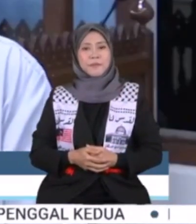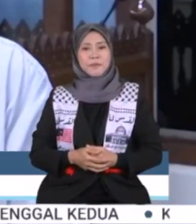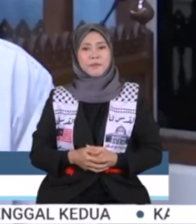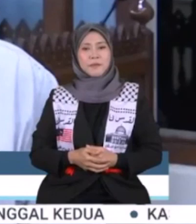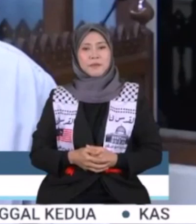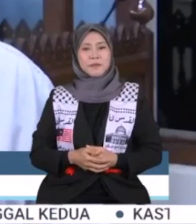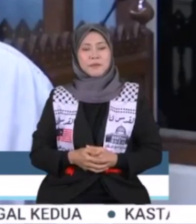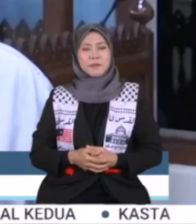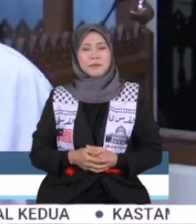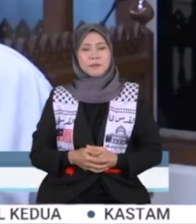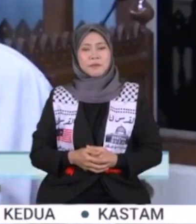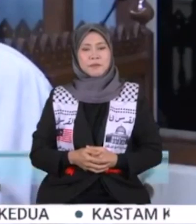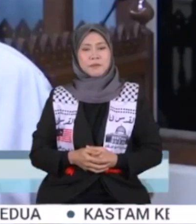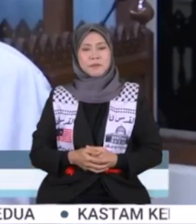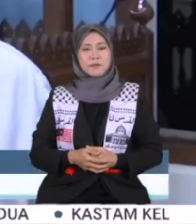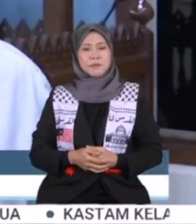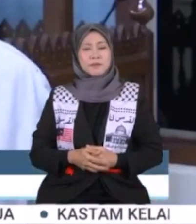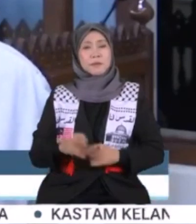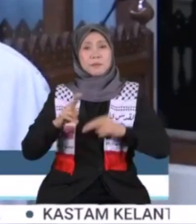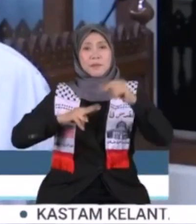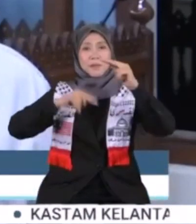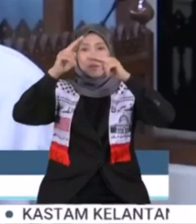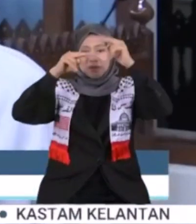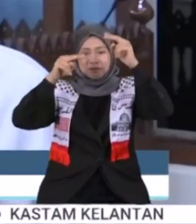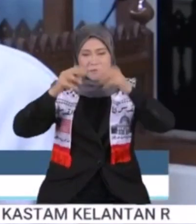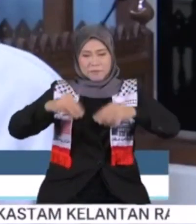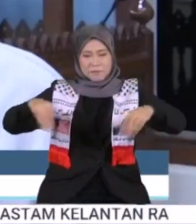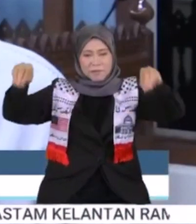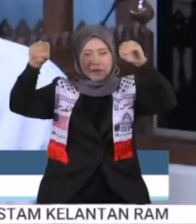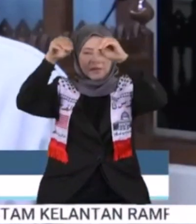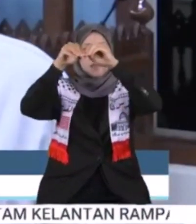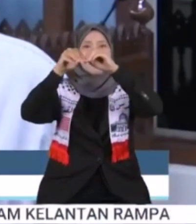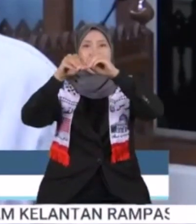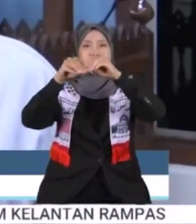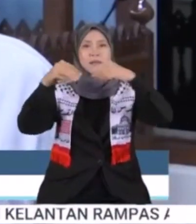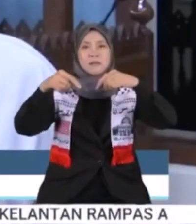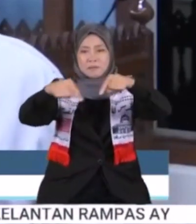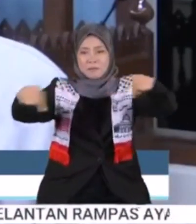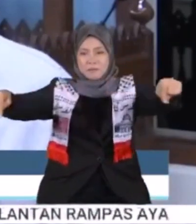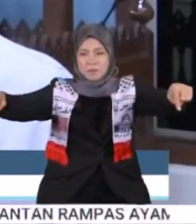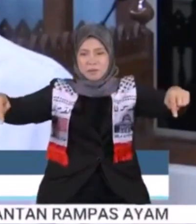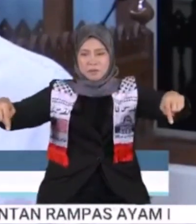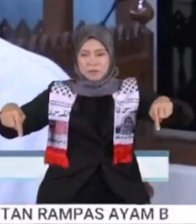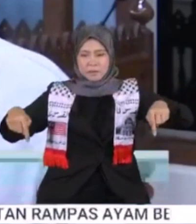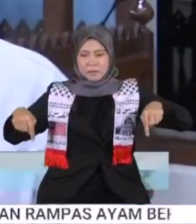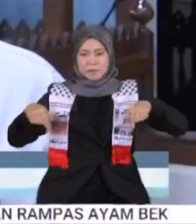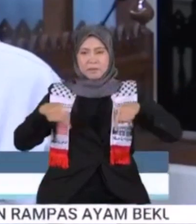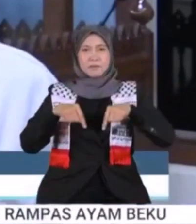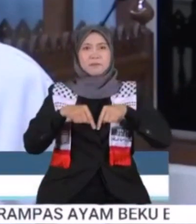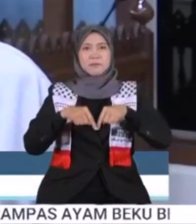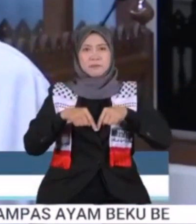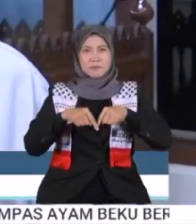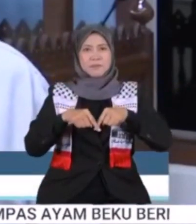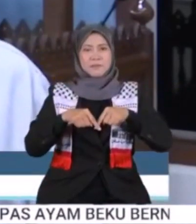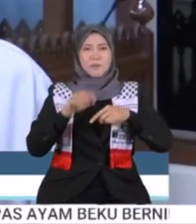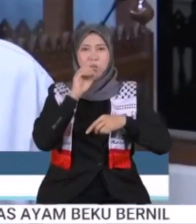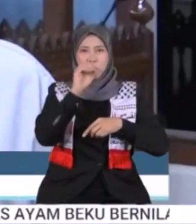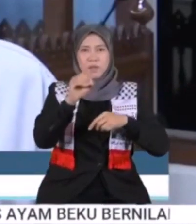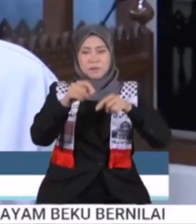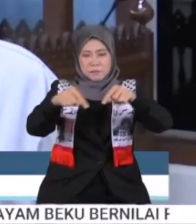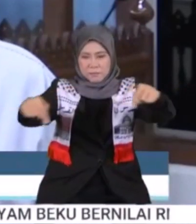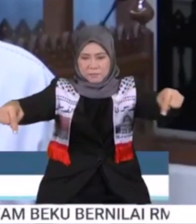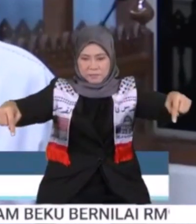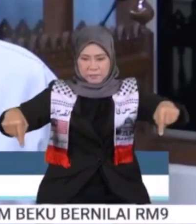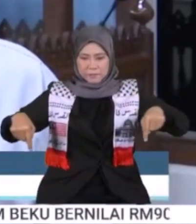Nah, jadi kalau tengok dari segi bangunan asal masjid ni yang 4 segi tepat lah. Yang mana